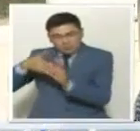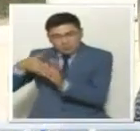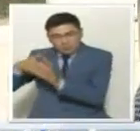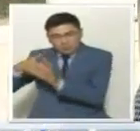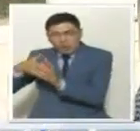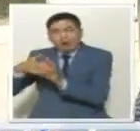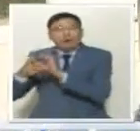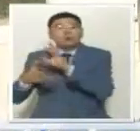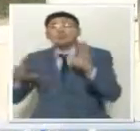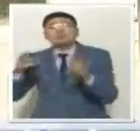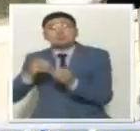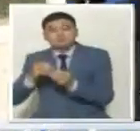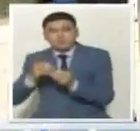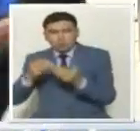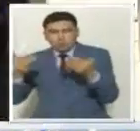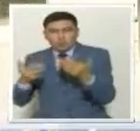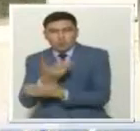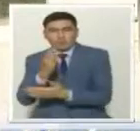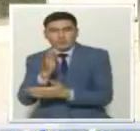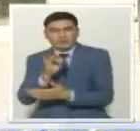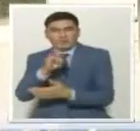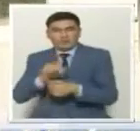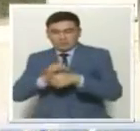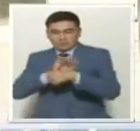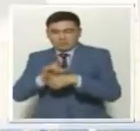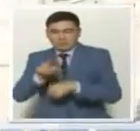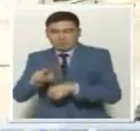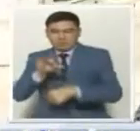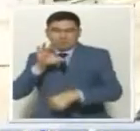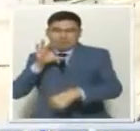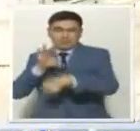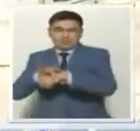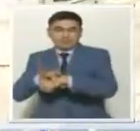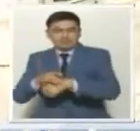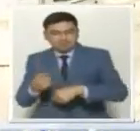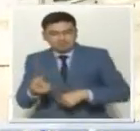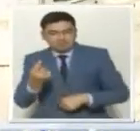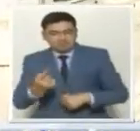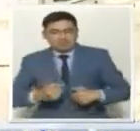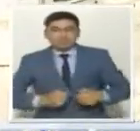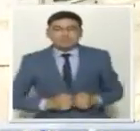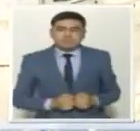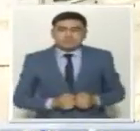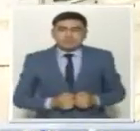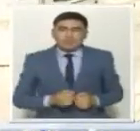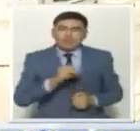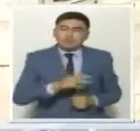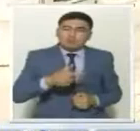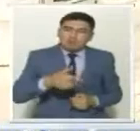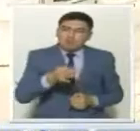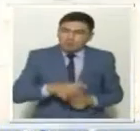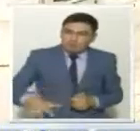зерттеудің барысында жаңа штамптың пайда болғаны анықталды. Маңғыстау өңірінің халқын және